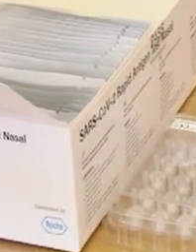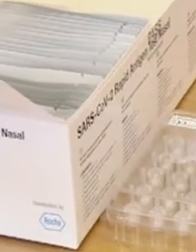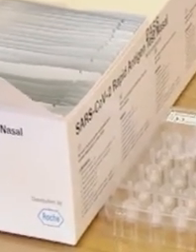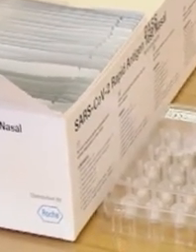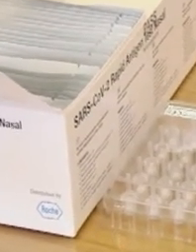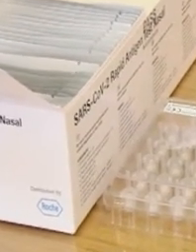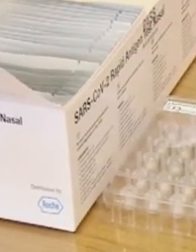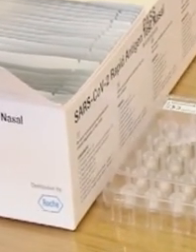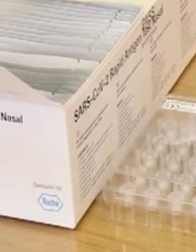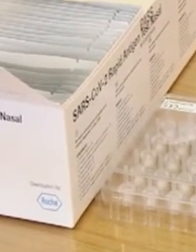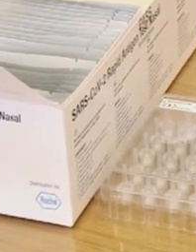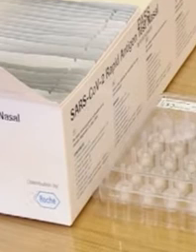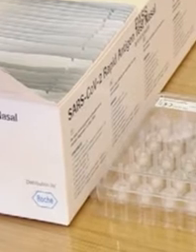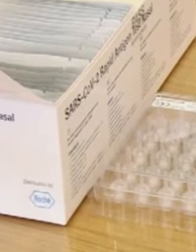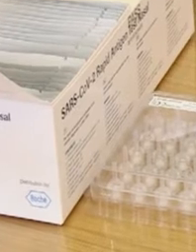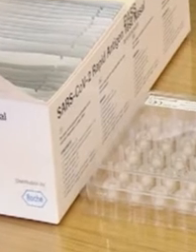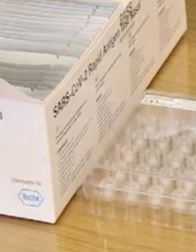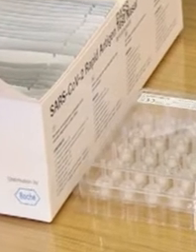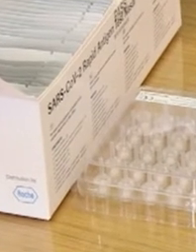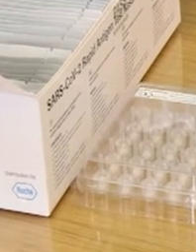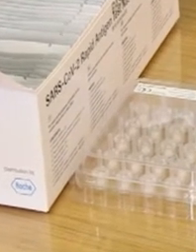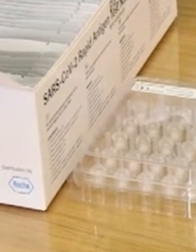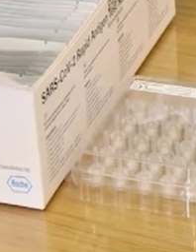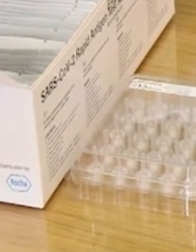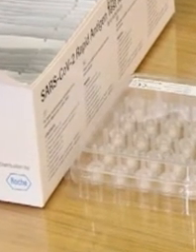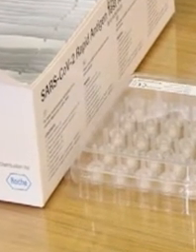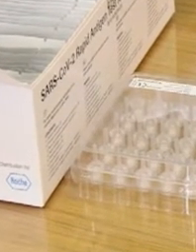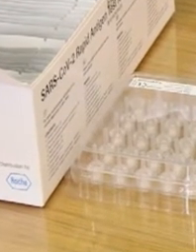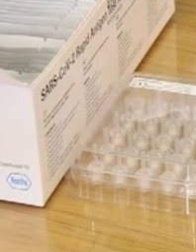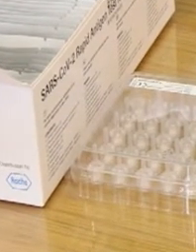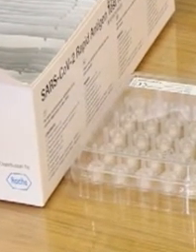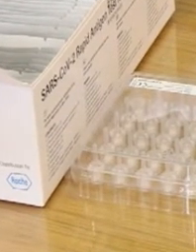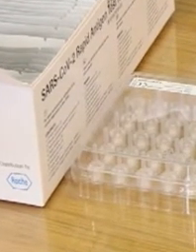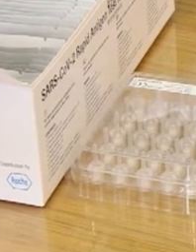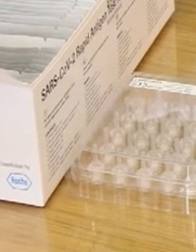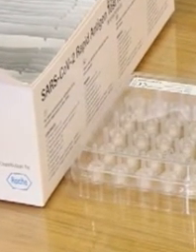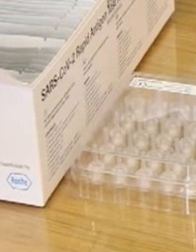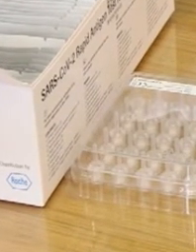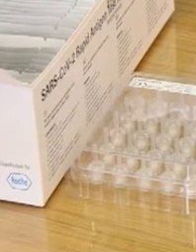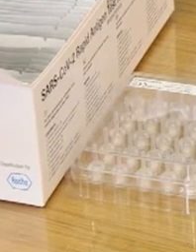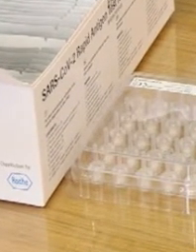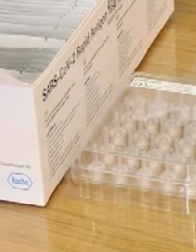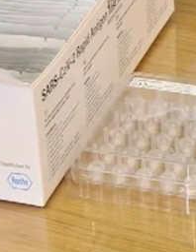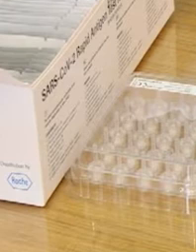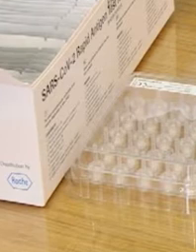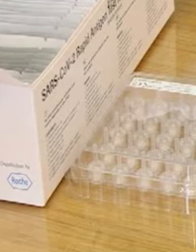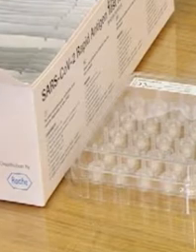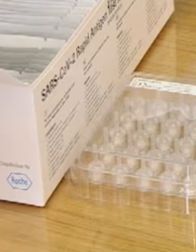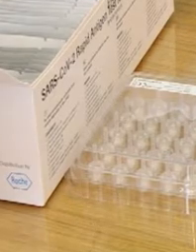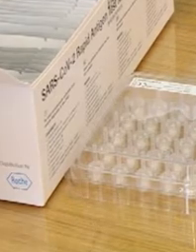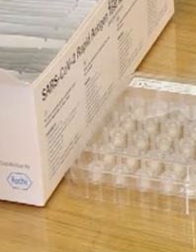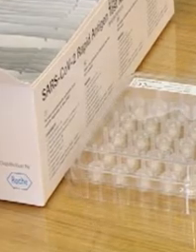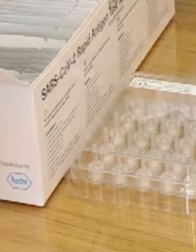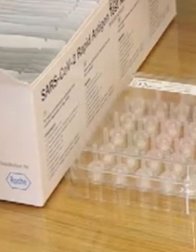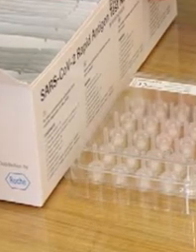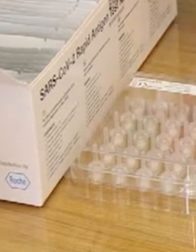φαρμακευτικούς συλλόγους, με ήδη τους φαρμακευτικούς συλλόγους Αττικής και Αχαΐας να έχουν αποφασίσει ότι δεν θα συνεχίσουν την δωρεάν διάθεση self-test,